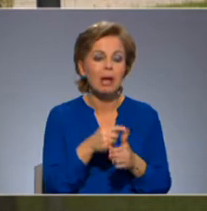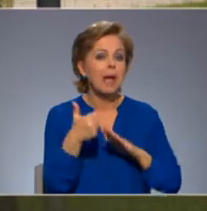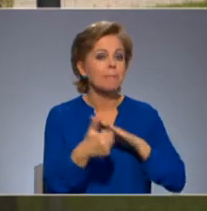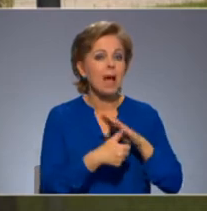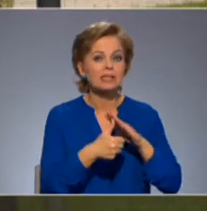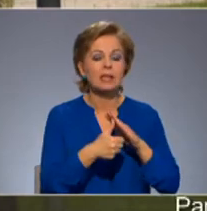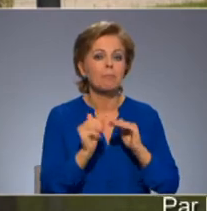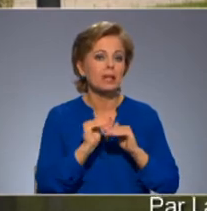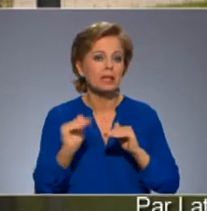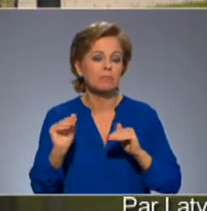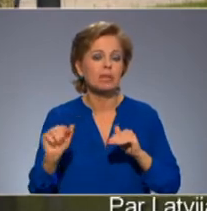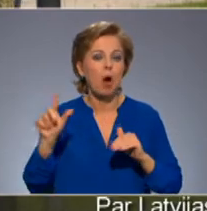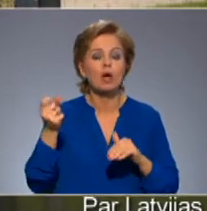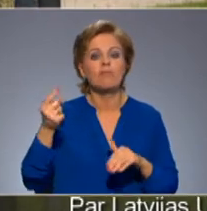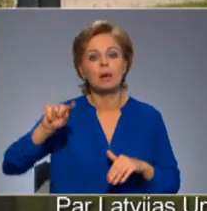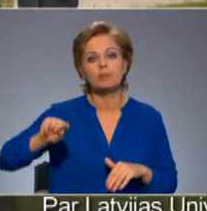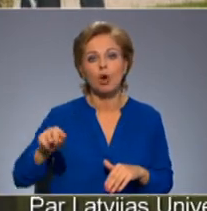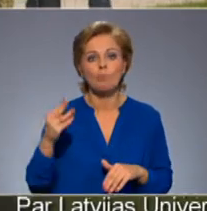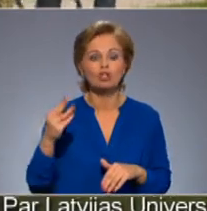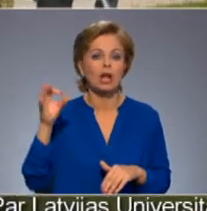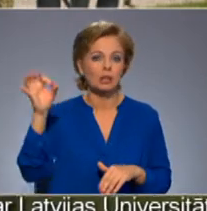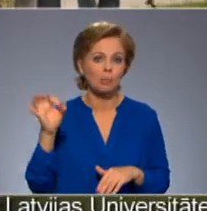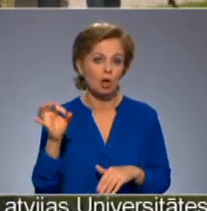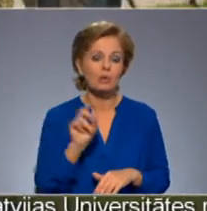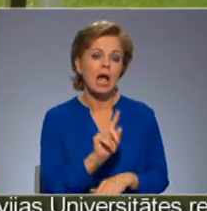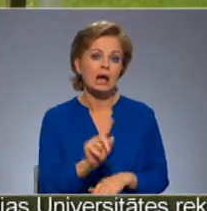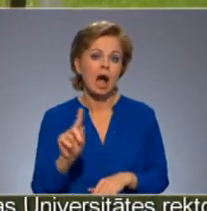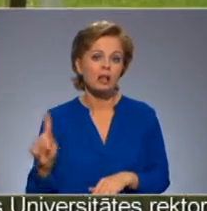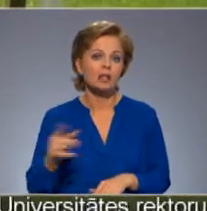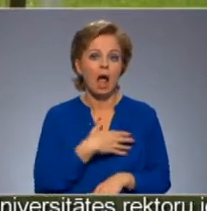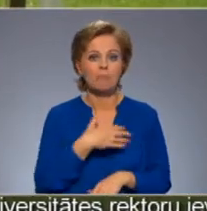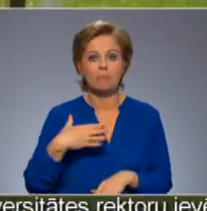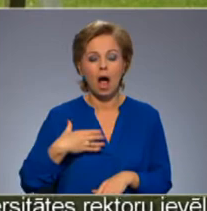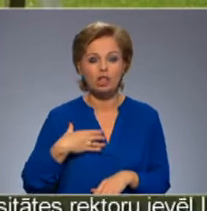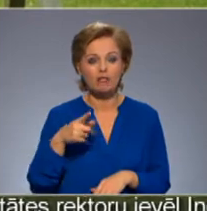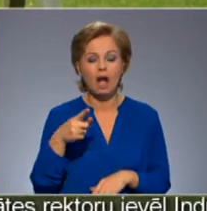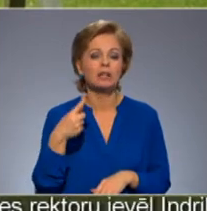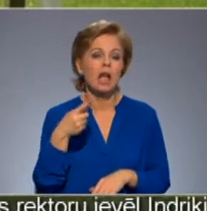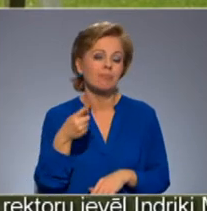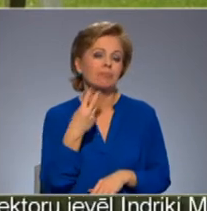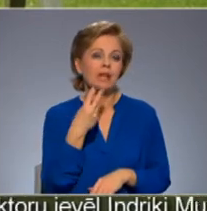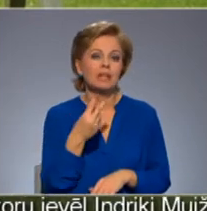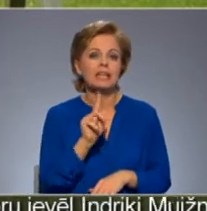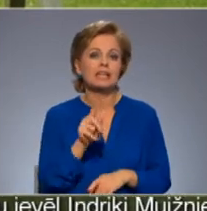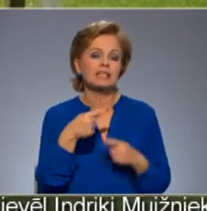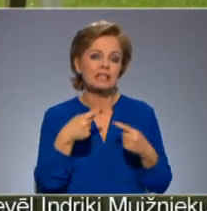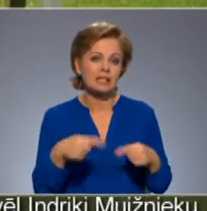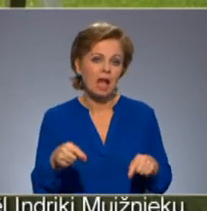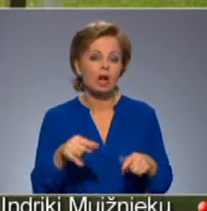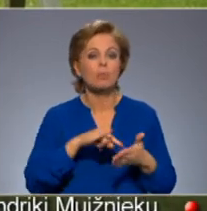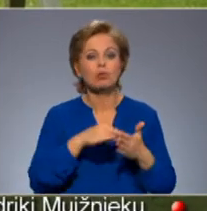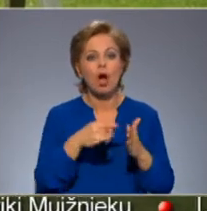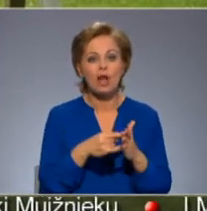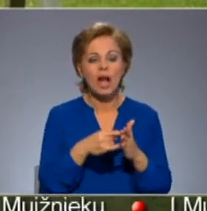līmenis ir augsts 11,4%, tomēr katrai pašvaldībai šī aina ir citādāk. Tādēļ arī projekta gala